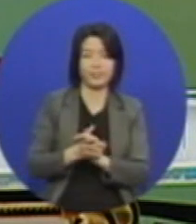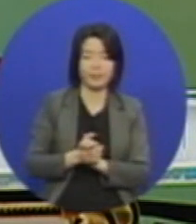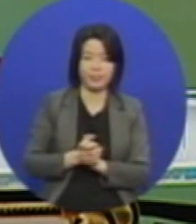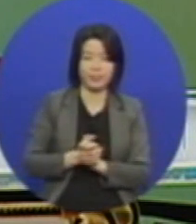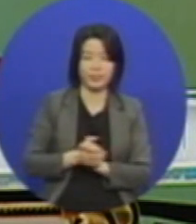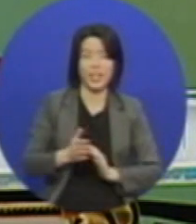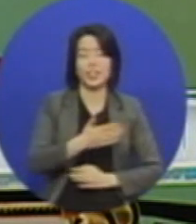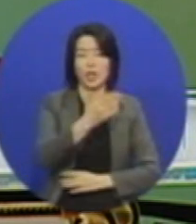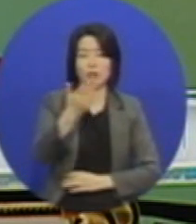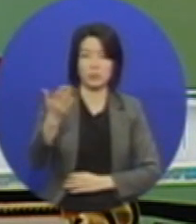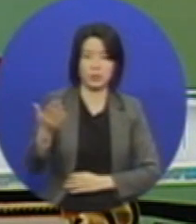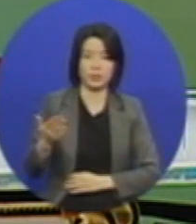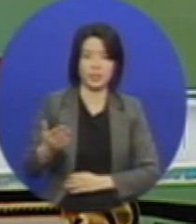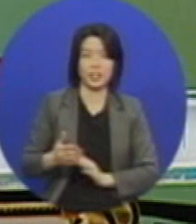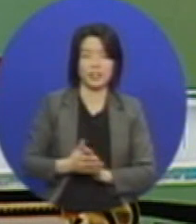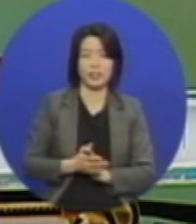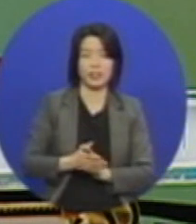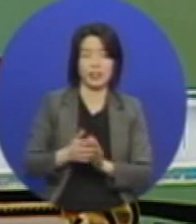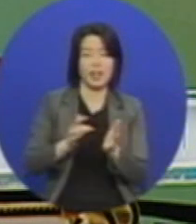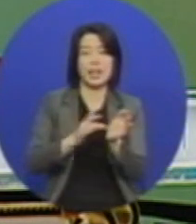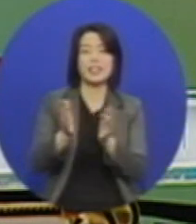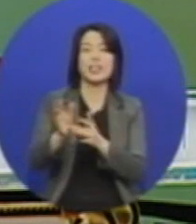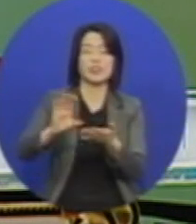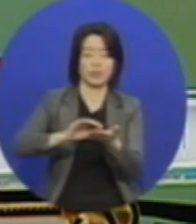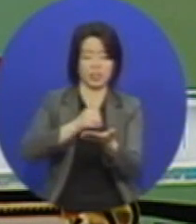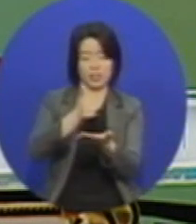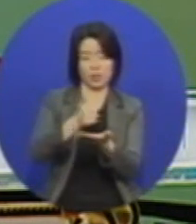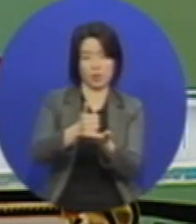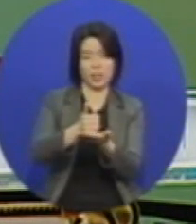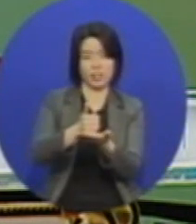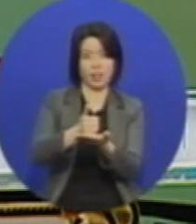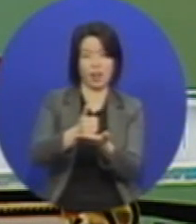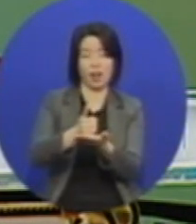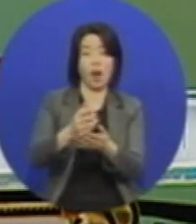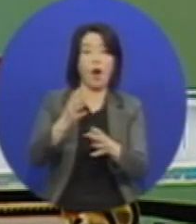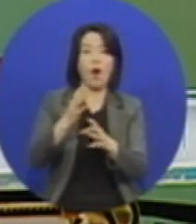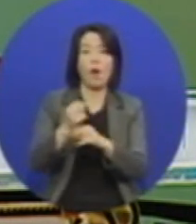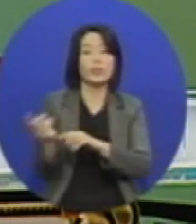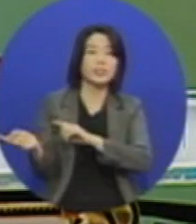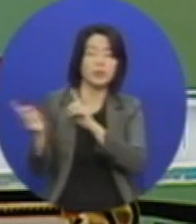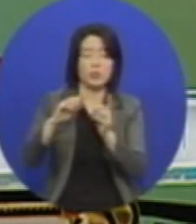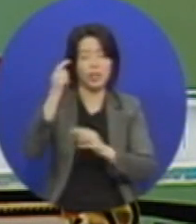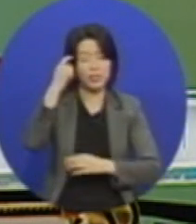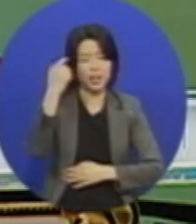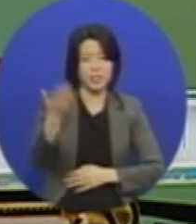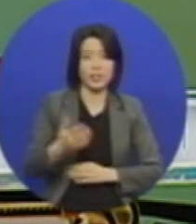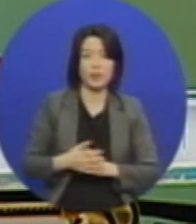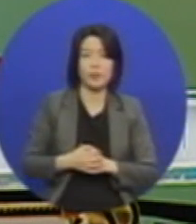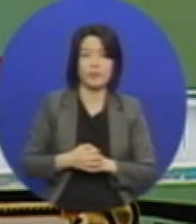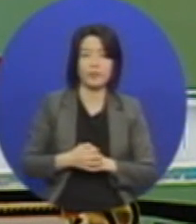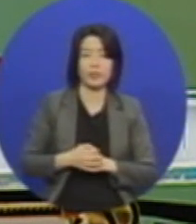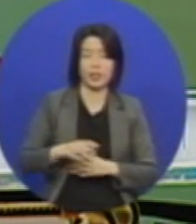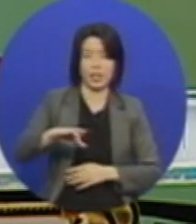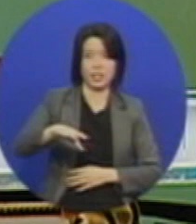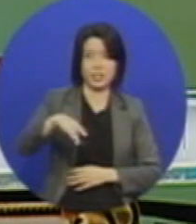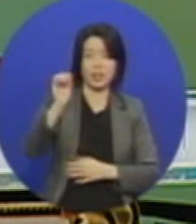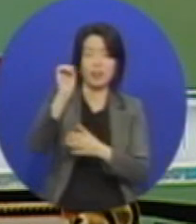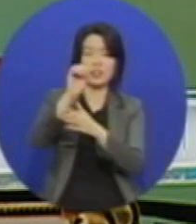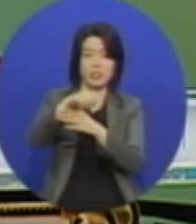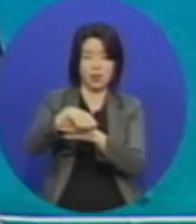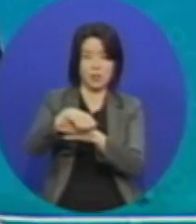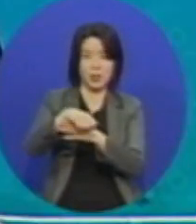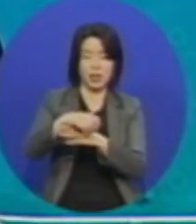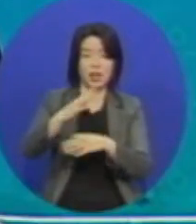여러분 예수 그리스도께서 언제 부활 하셨는지 아세요 첫 열매를